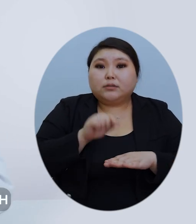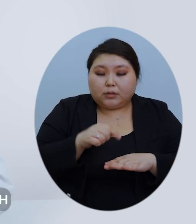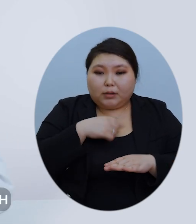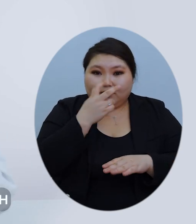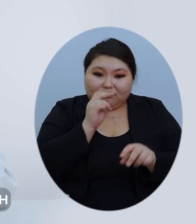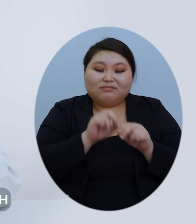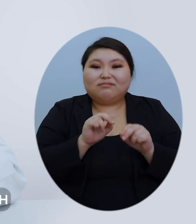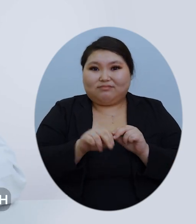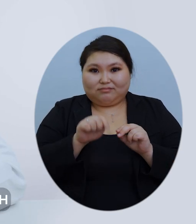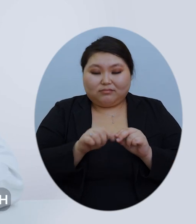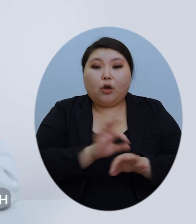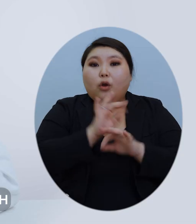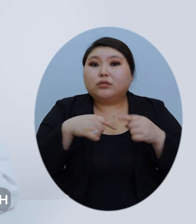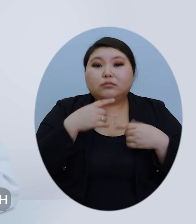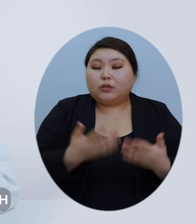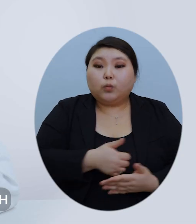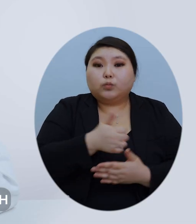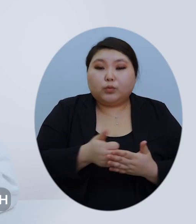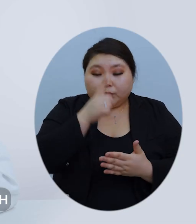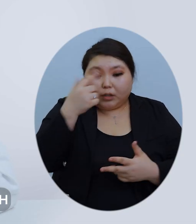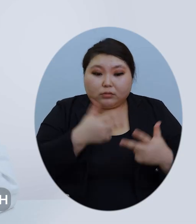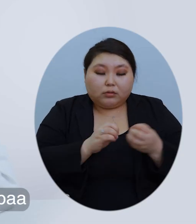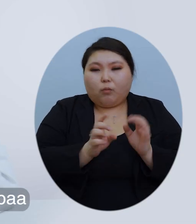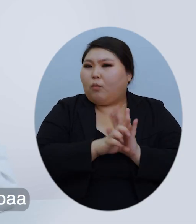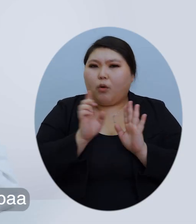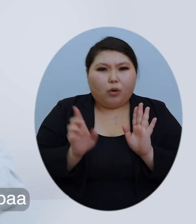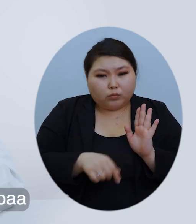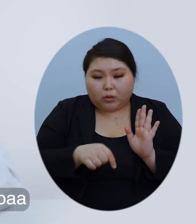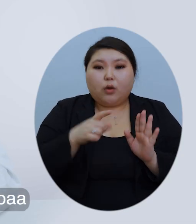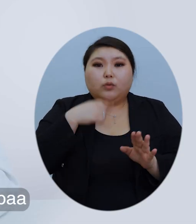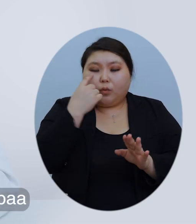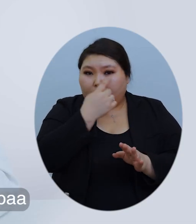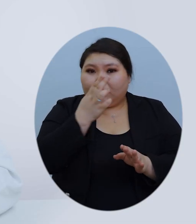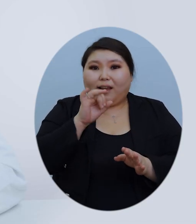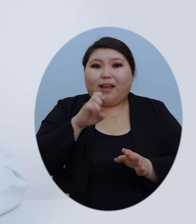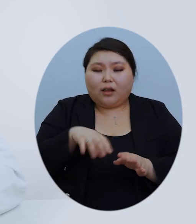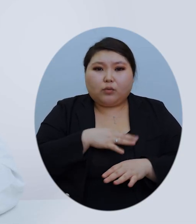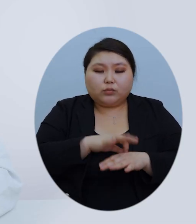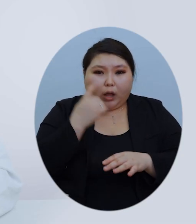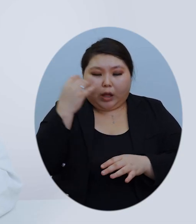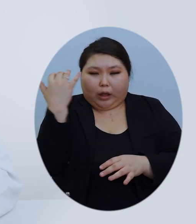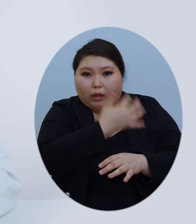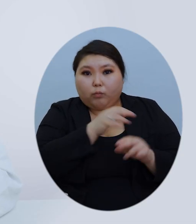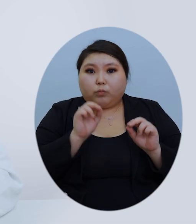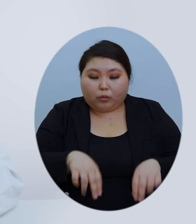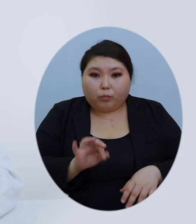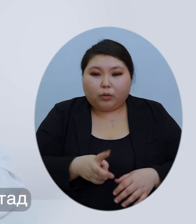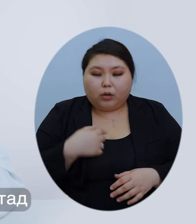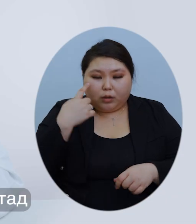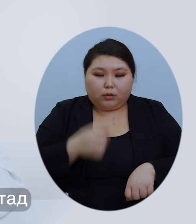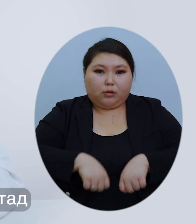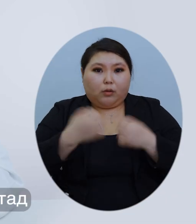хянагддаг. Өөрөөр хэлбэл бүрэн эмчлэгддэггүй. Мөн нүдний даралтны шалтгаанаар алдсан хараа буюу гэмтсэн мэдрэлээс